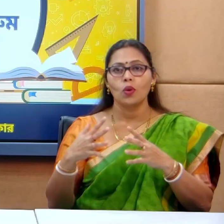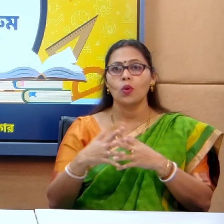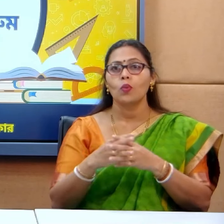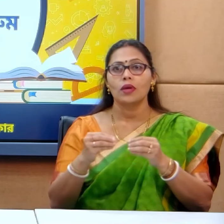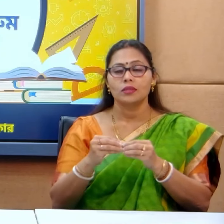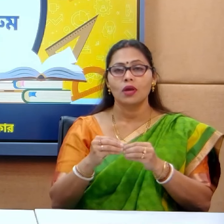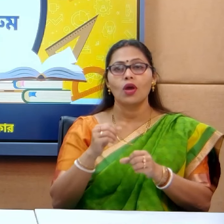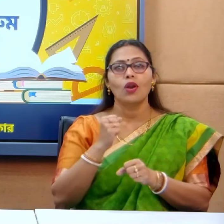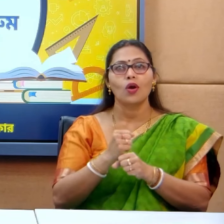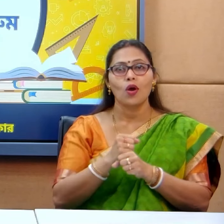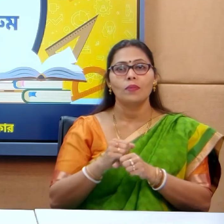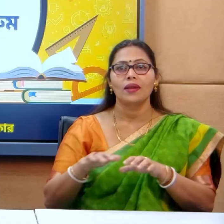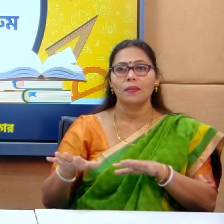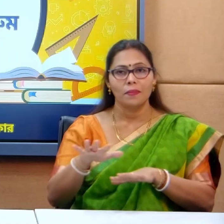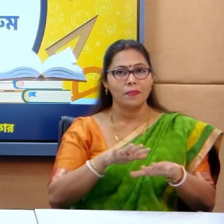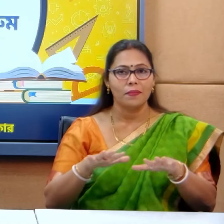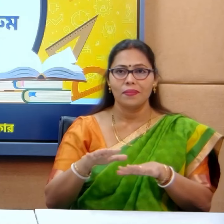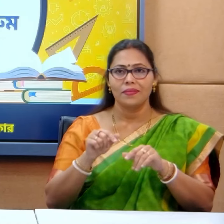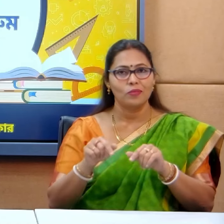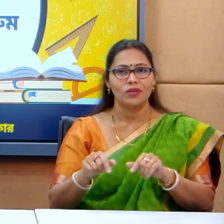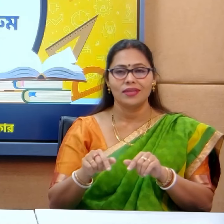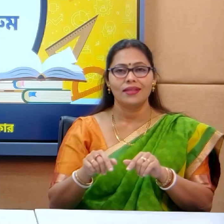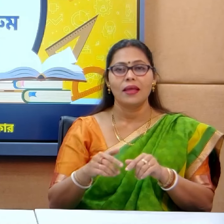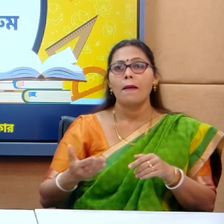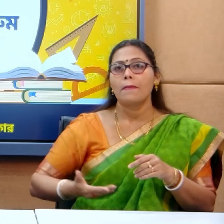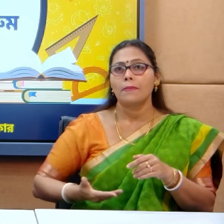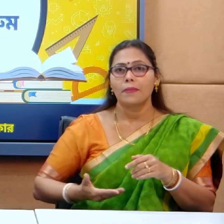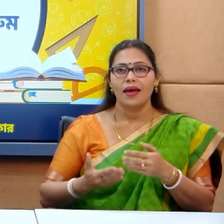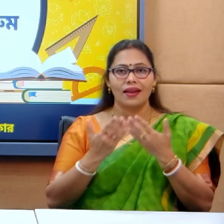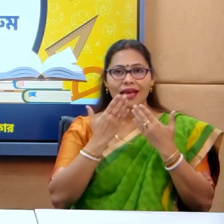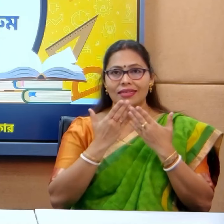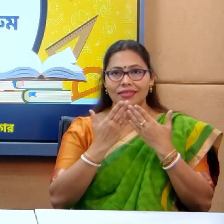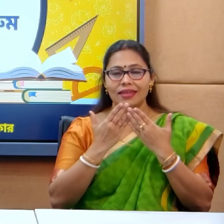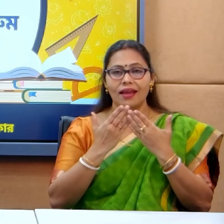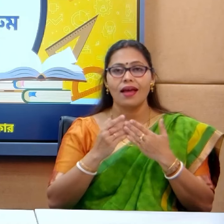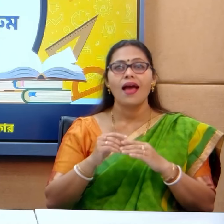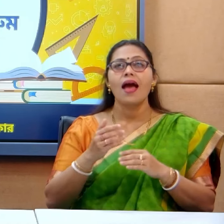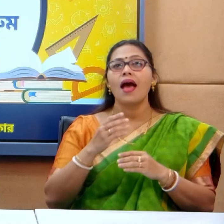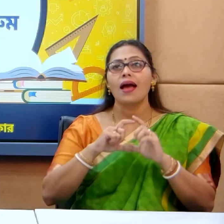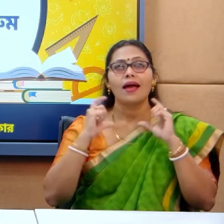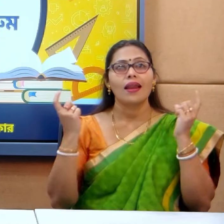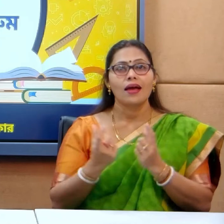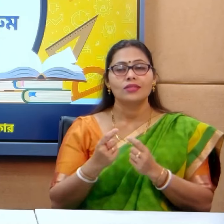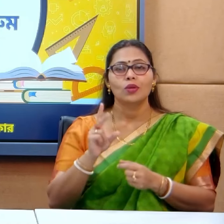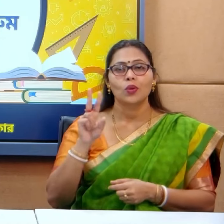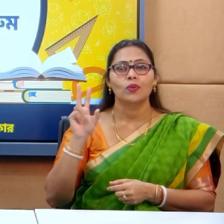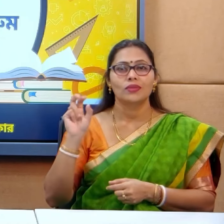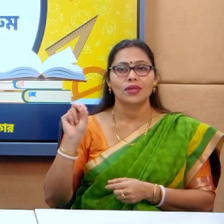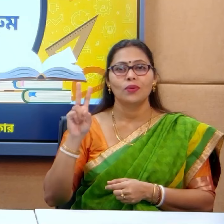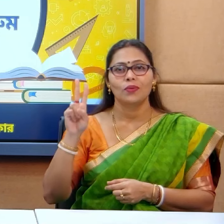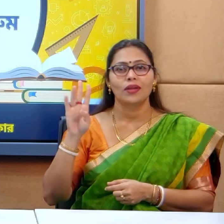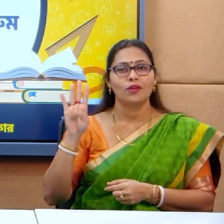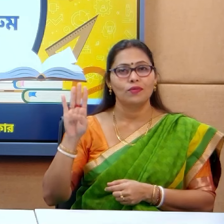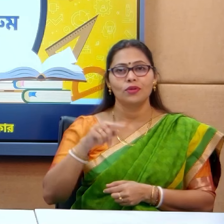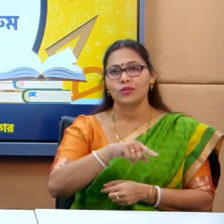সরকারের উদ্যোগে পরিচালিত বাংলা শিক্ষা ক্লাসরুম 2024